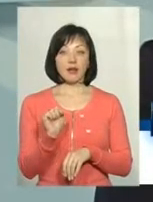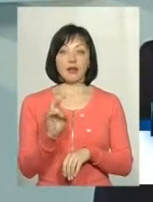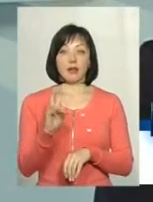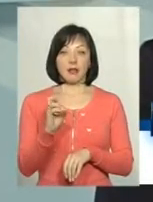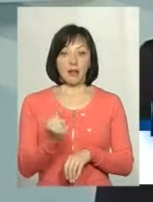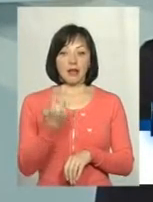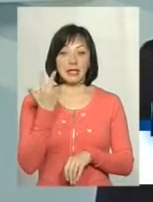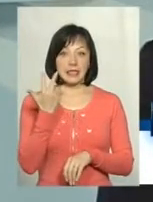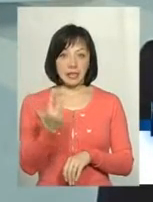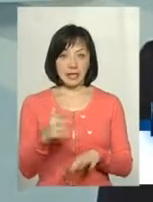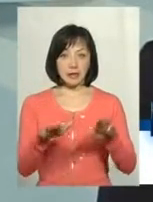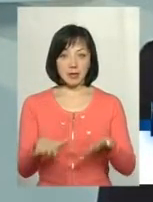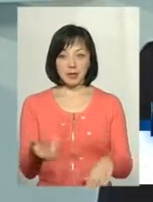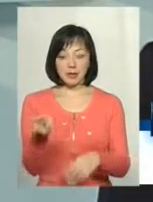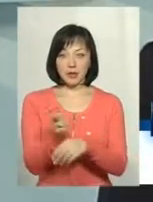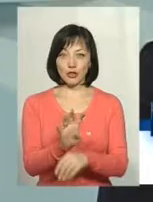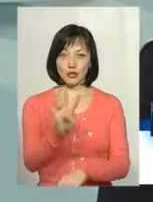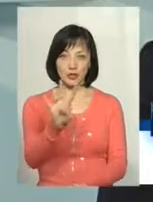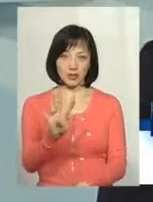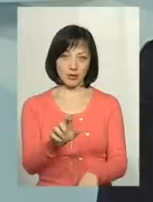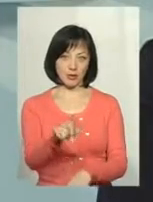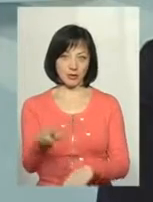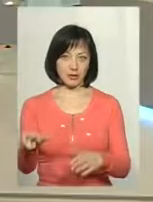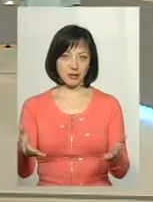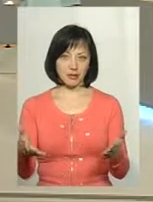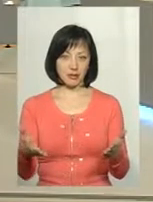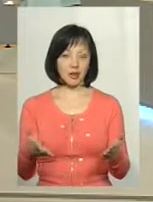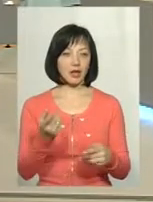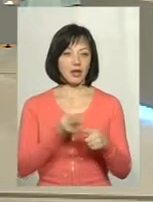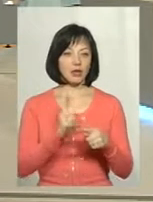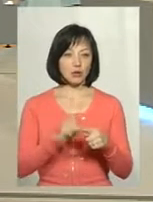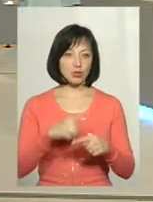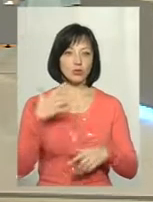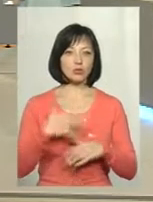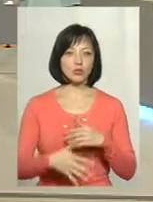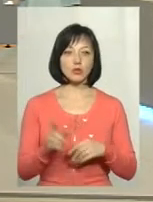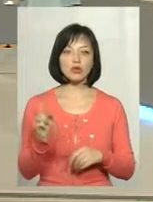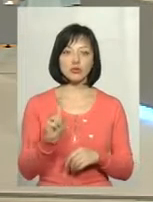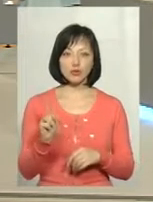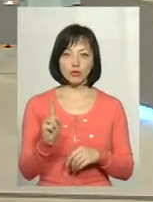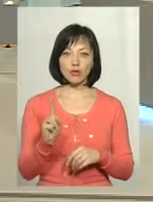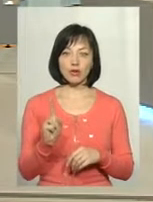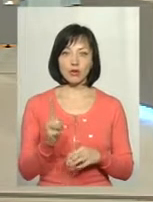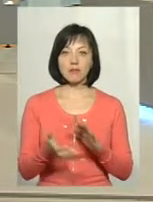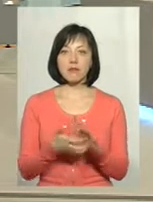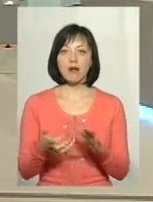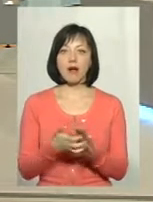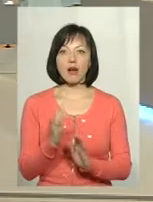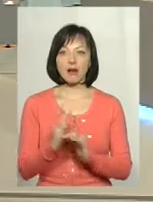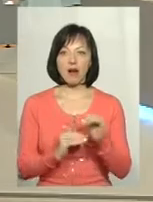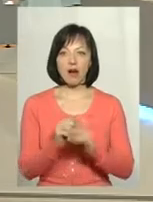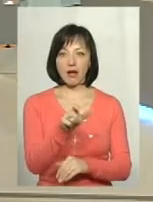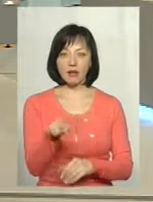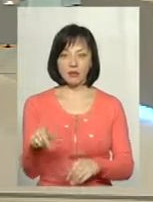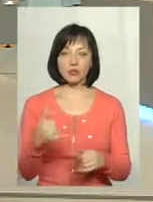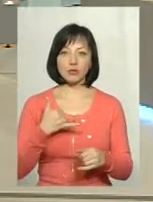три посади прийшло 4 людини. Розумієте? І тоді зрозуміло, що брак кадрів, він і